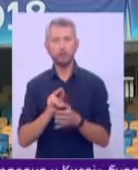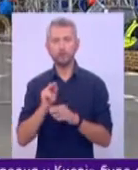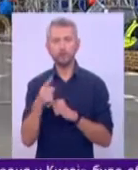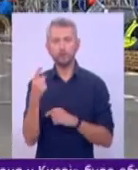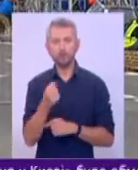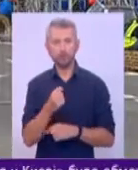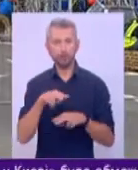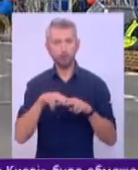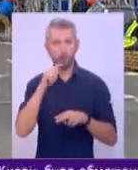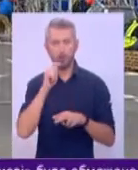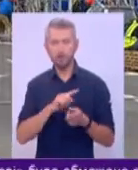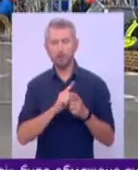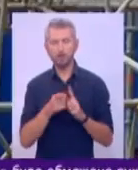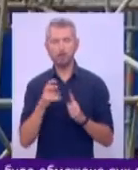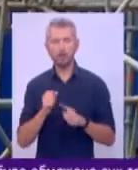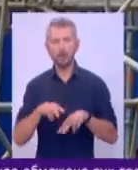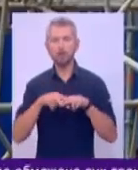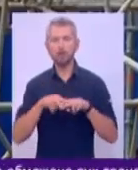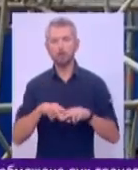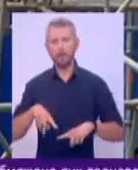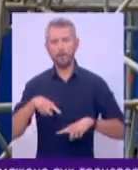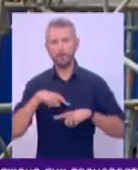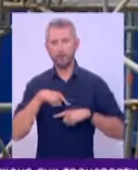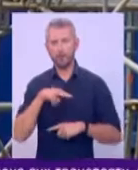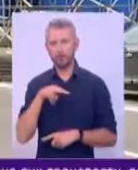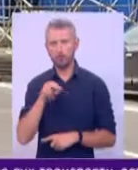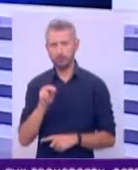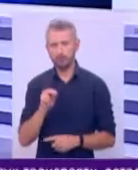тиждень столиця України перетвориться на столицю фіналу Ліги чемпіонів.